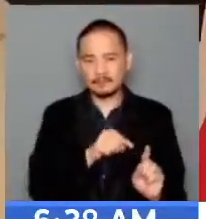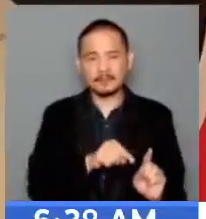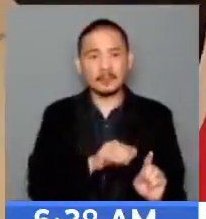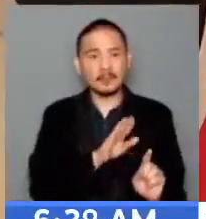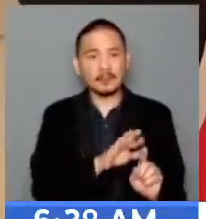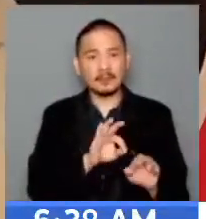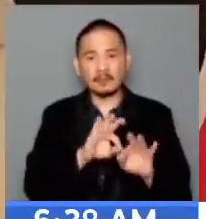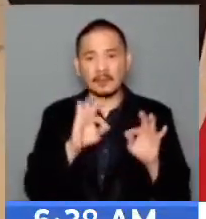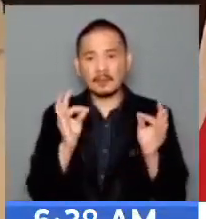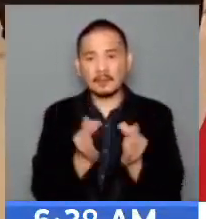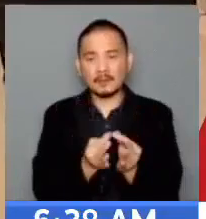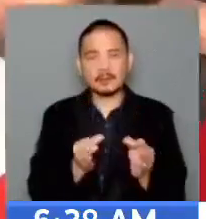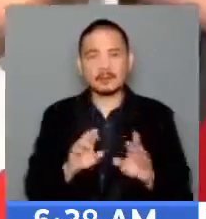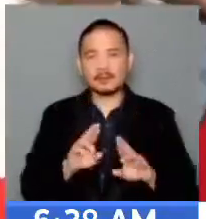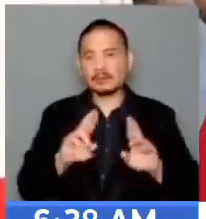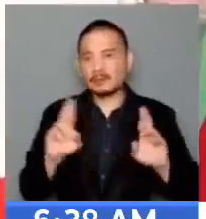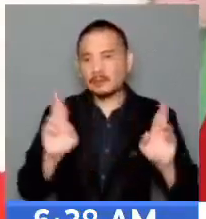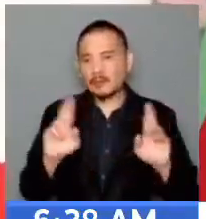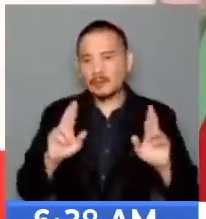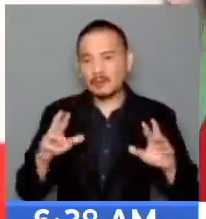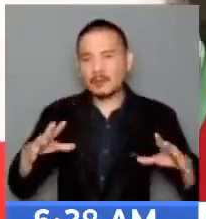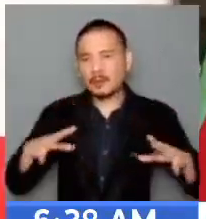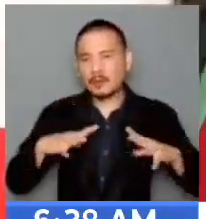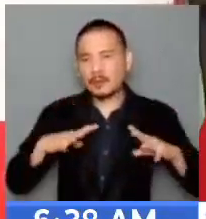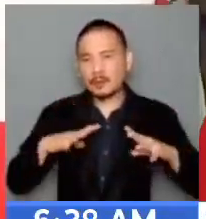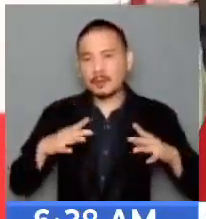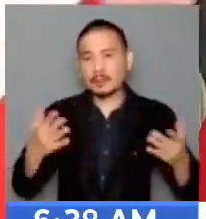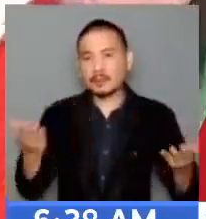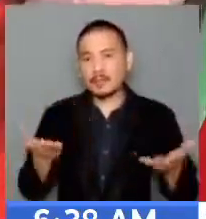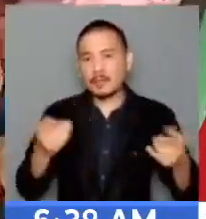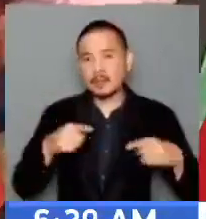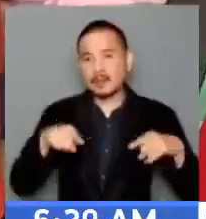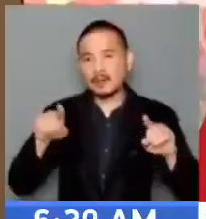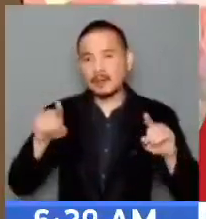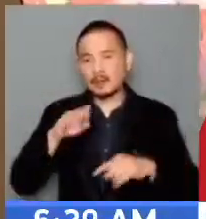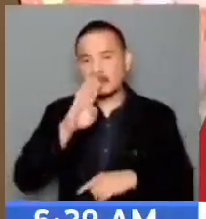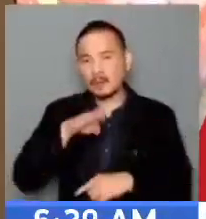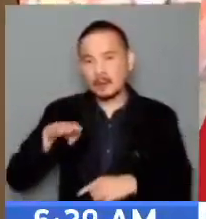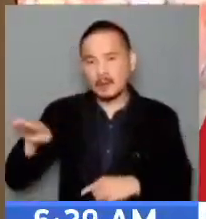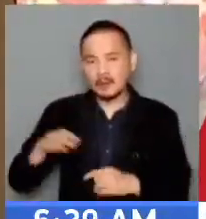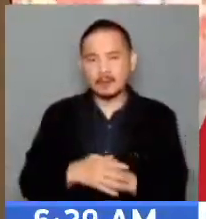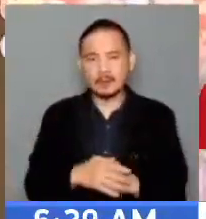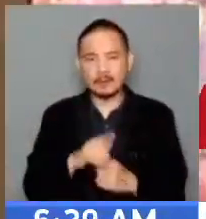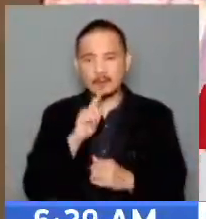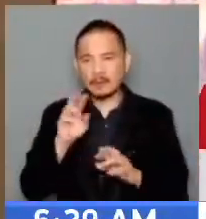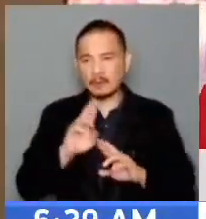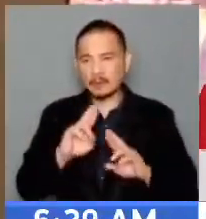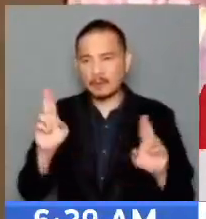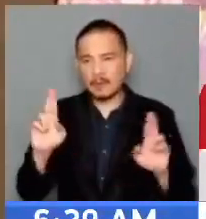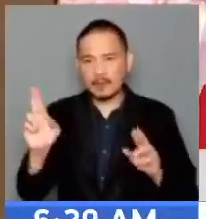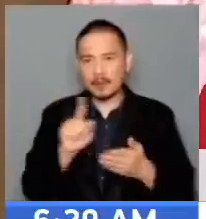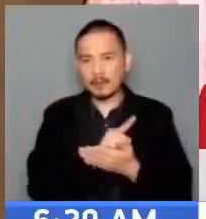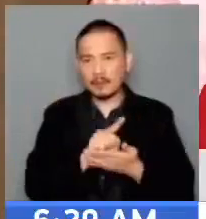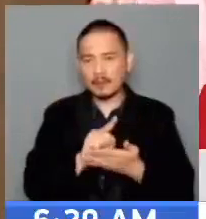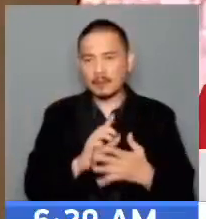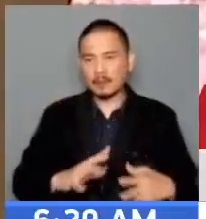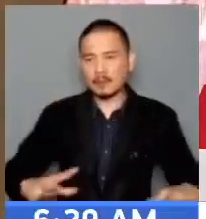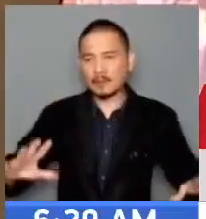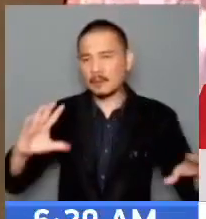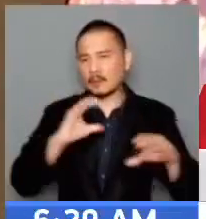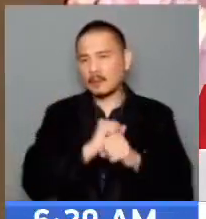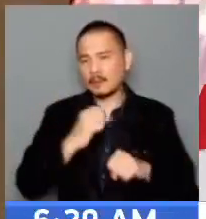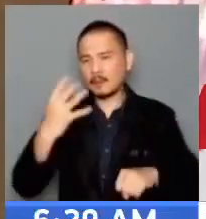sa Bohol. Sinakto rin nila ang biyahe ngayong long weekend dahil sa undas. Super excited. Swimming,